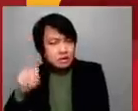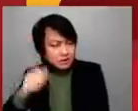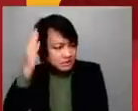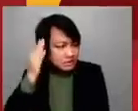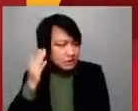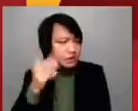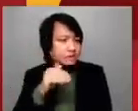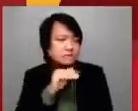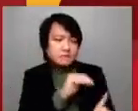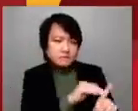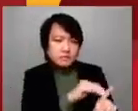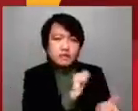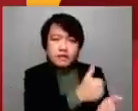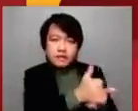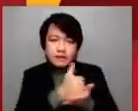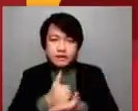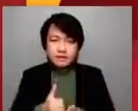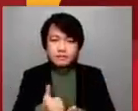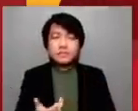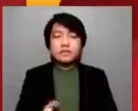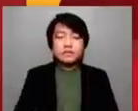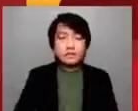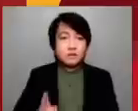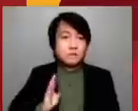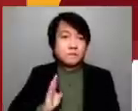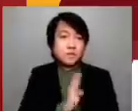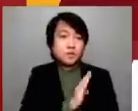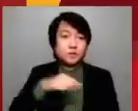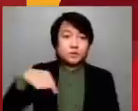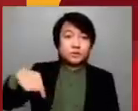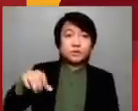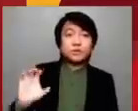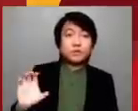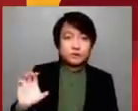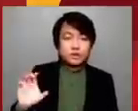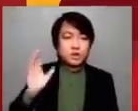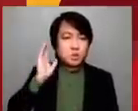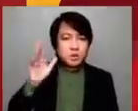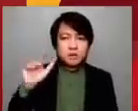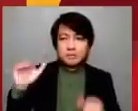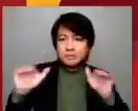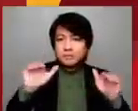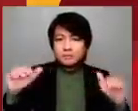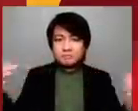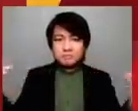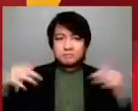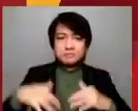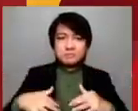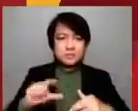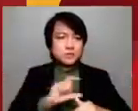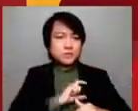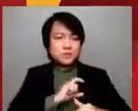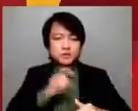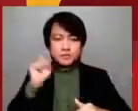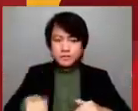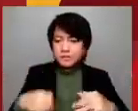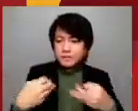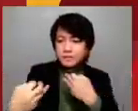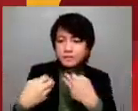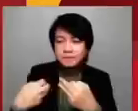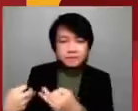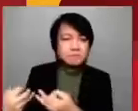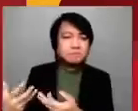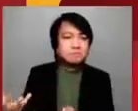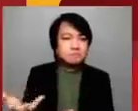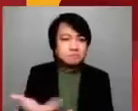law enforcement board ng Quezon City o pleb ang mga opisyal ng galas police station para pagpaliwanagin dito naalaman